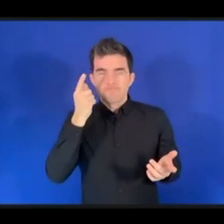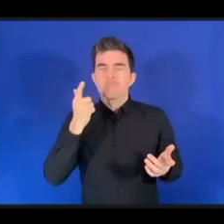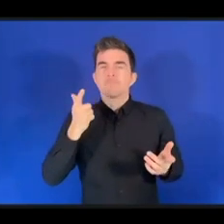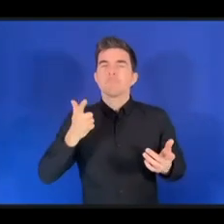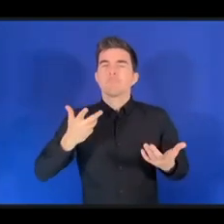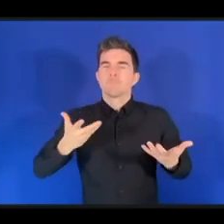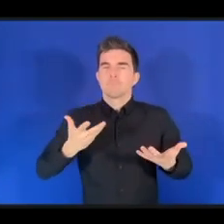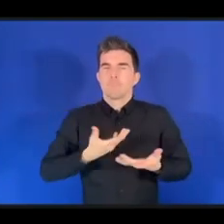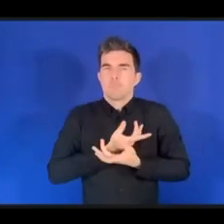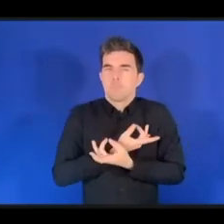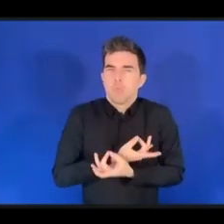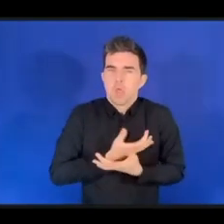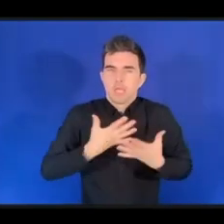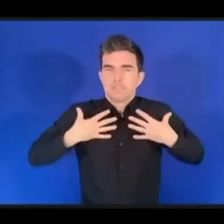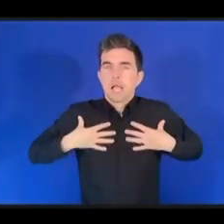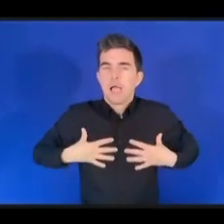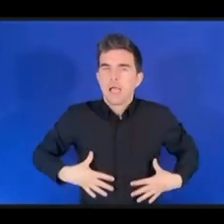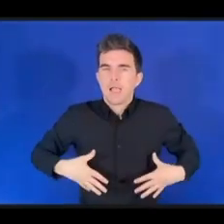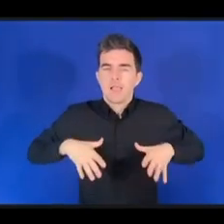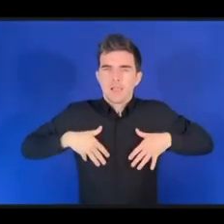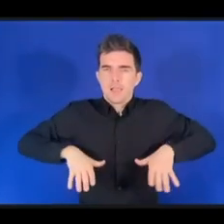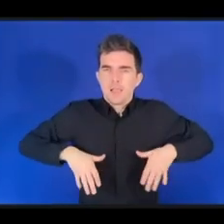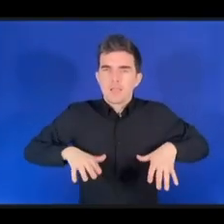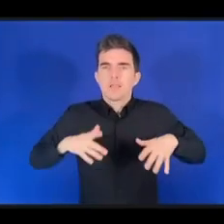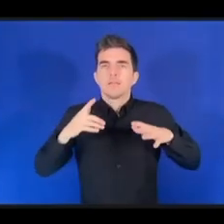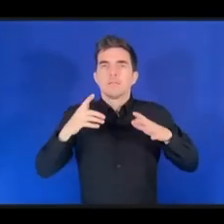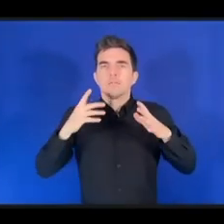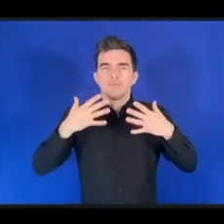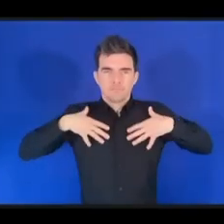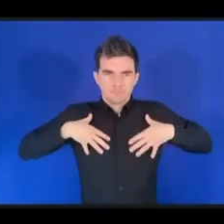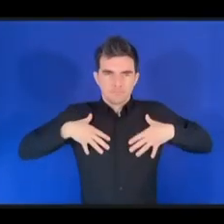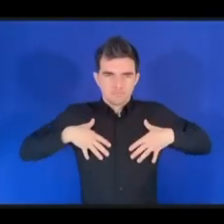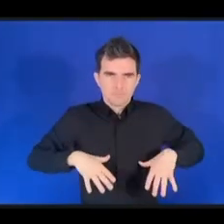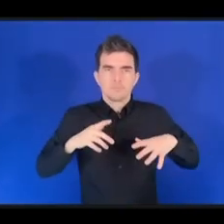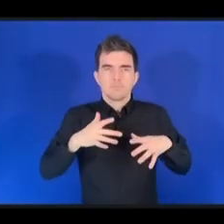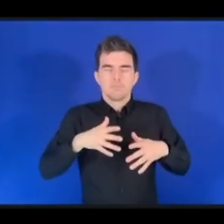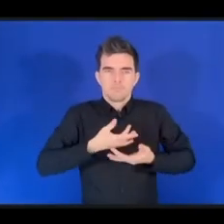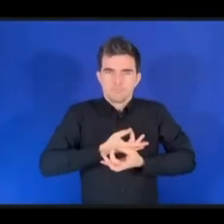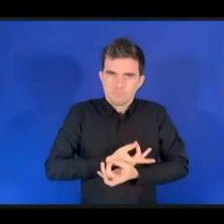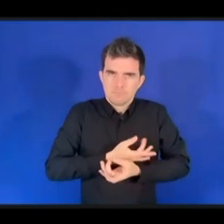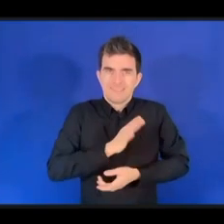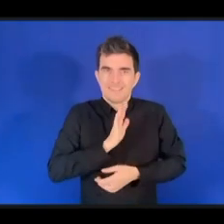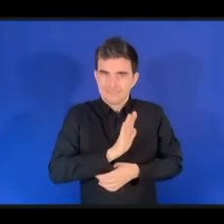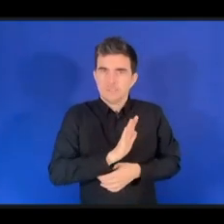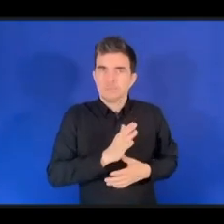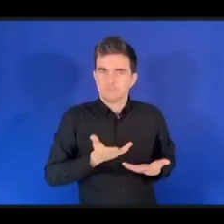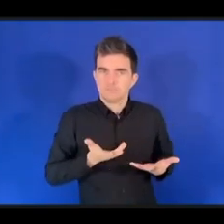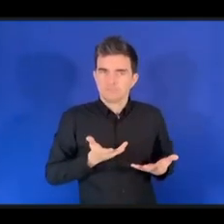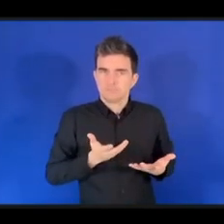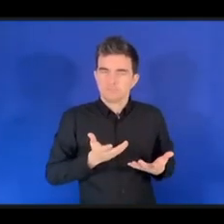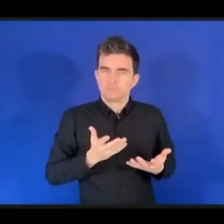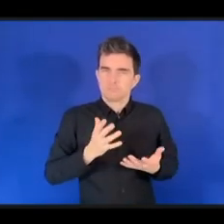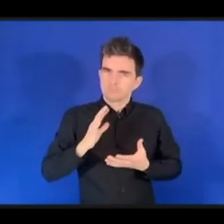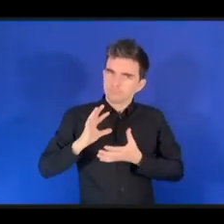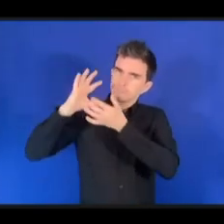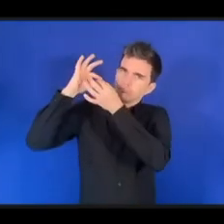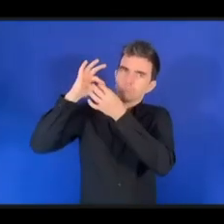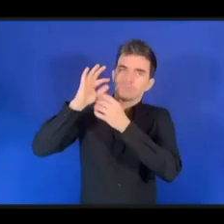également et il existe des cartes de jeu créé à